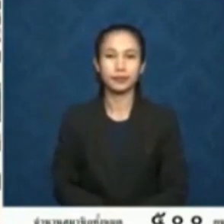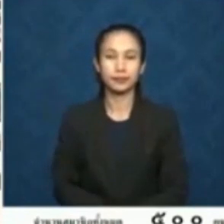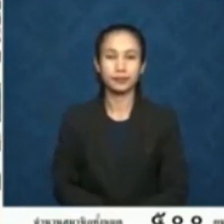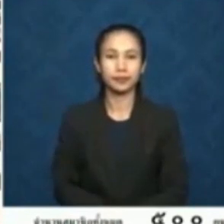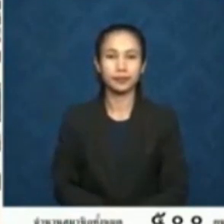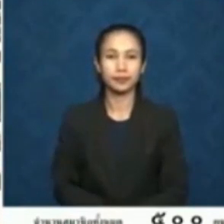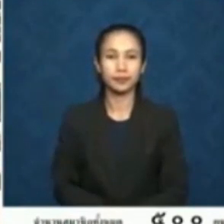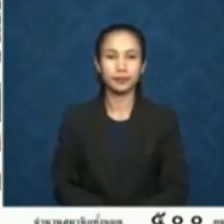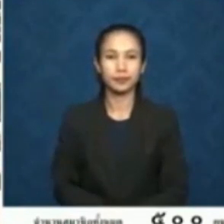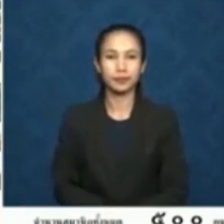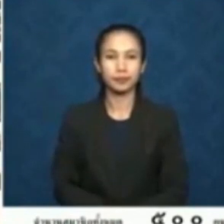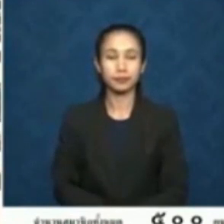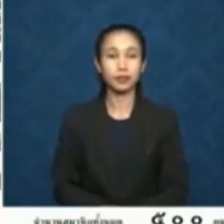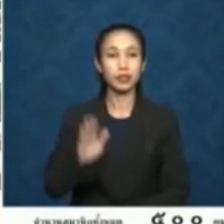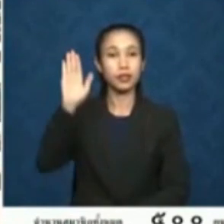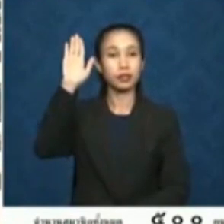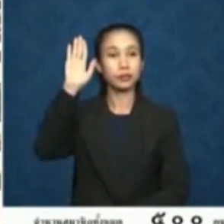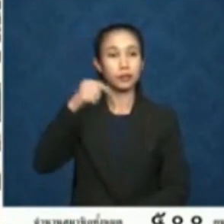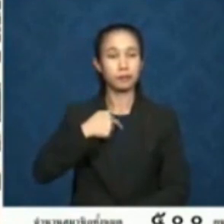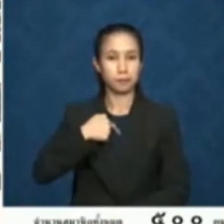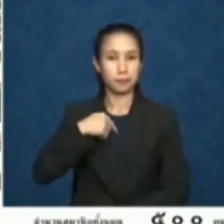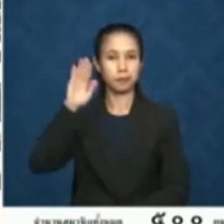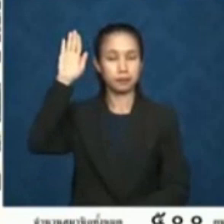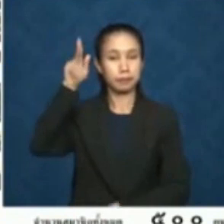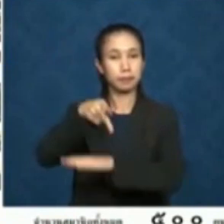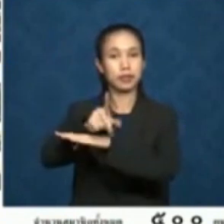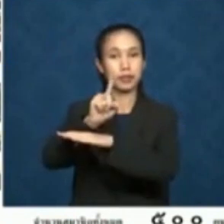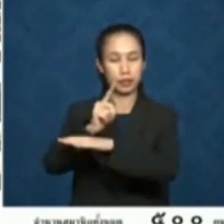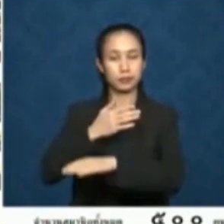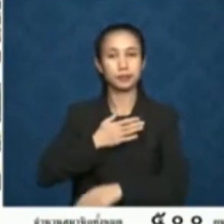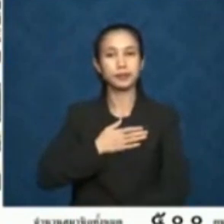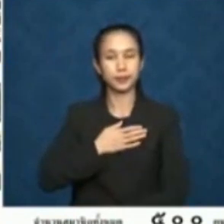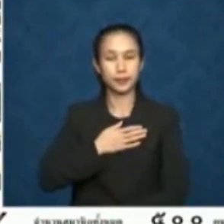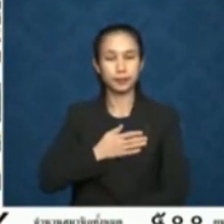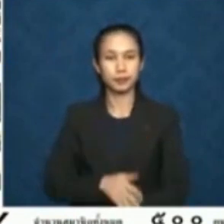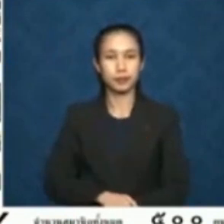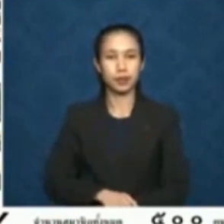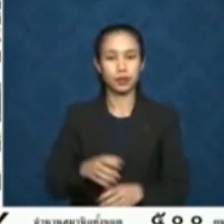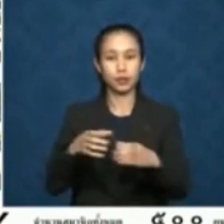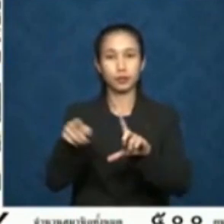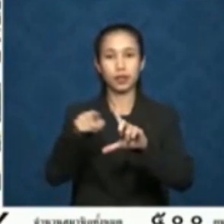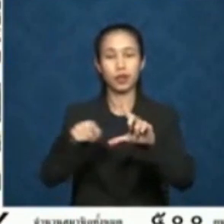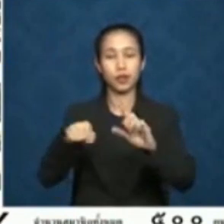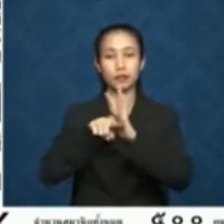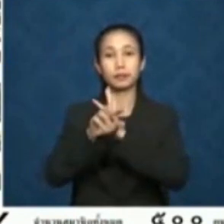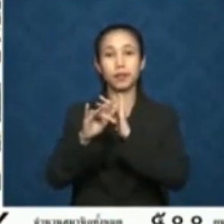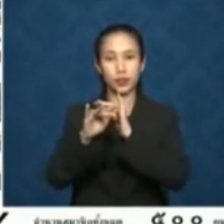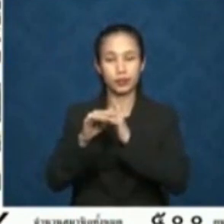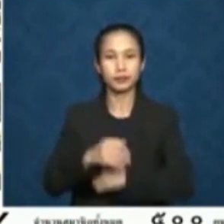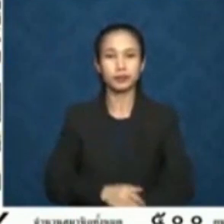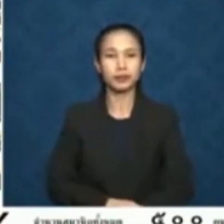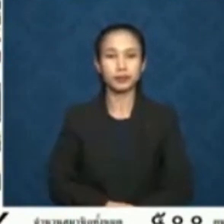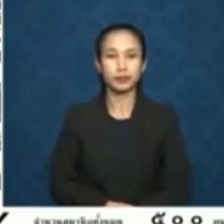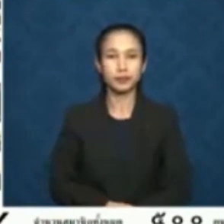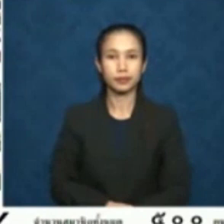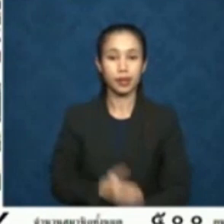ครับ ครับท่านประธานครับ ข้อไหน ครับท่านประธานผมขอประท้วงท่านประธานข้อ9ครับผมชุติพงศ์วิพินโยครับพรรคก้าวไกลครับจังห